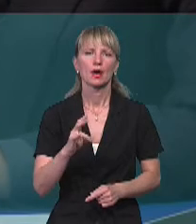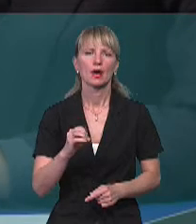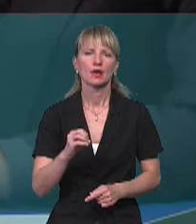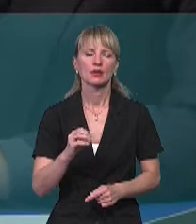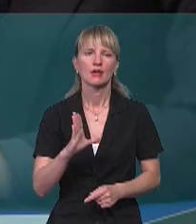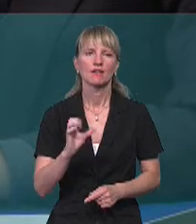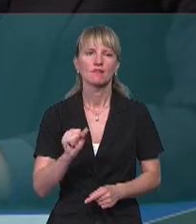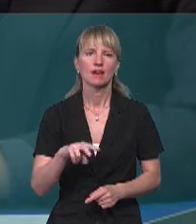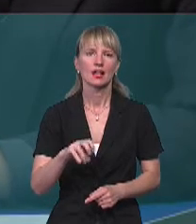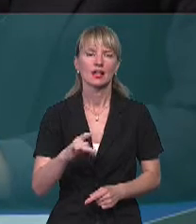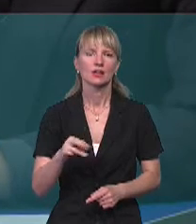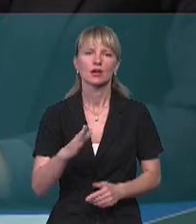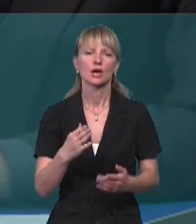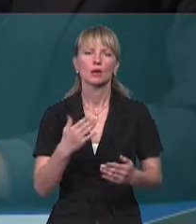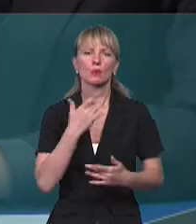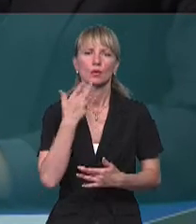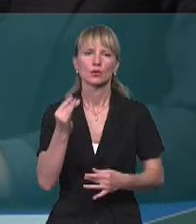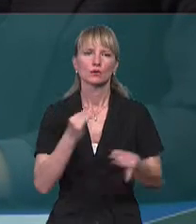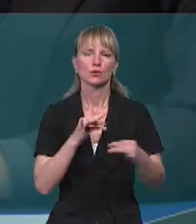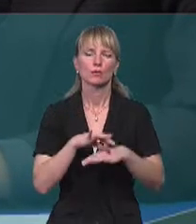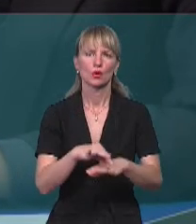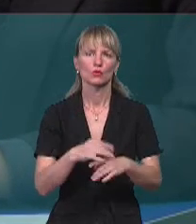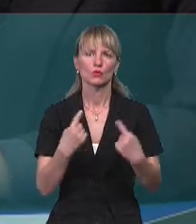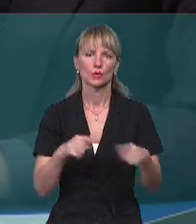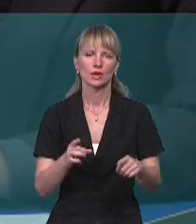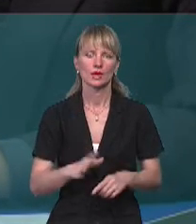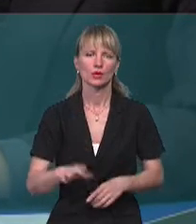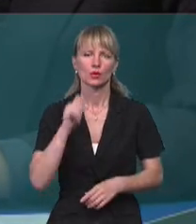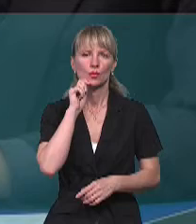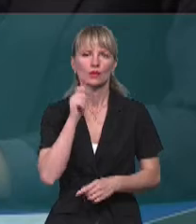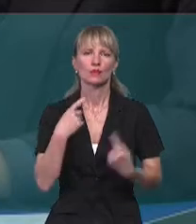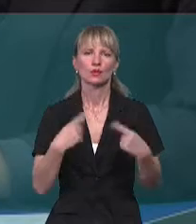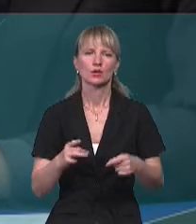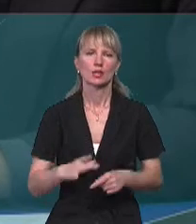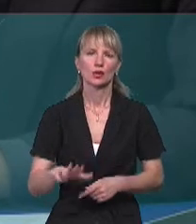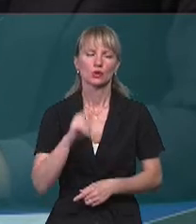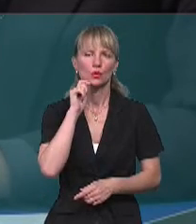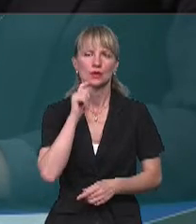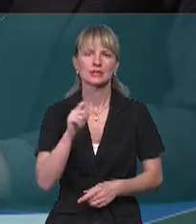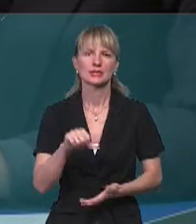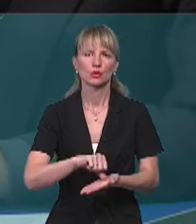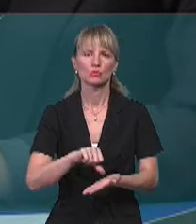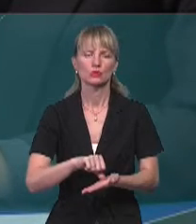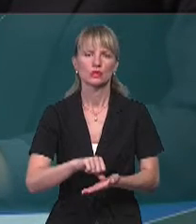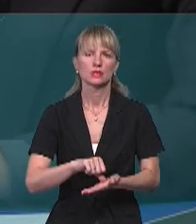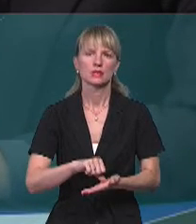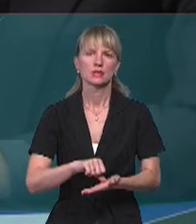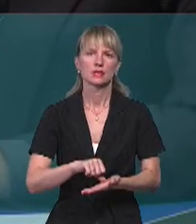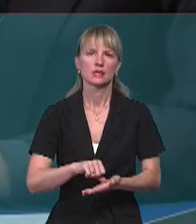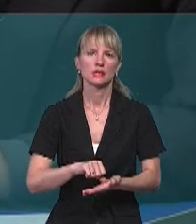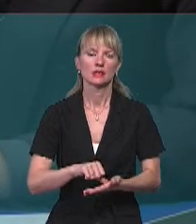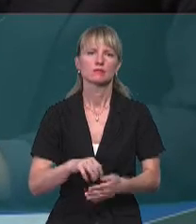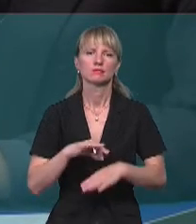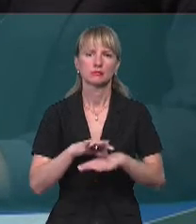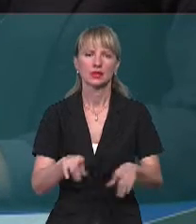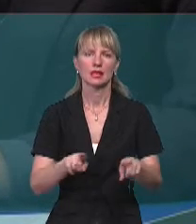публічні консультації проходять в інших регіонах України? В інших регіонах України за участі Інституту Республіка вони проходять приблизно